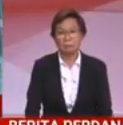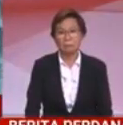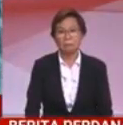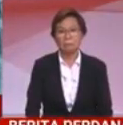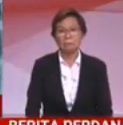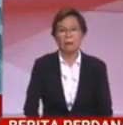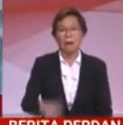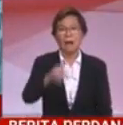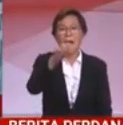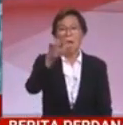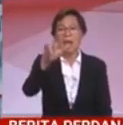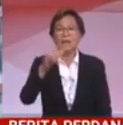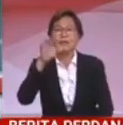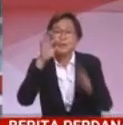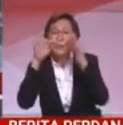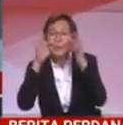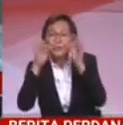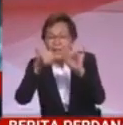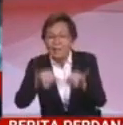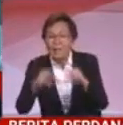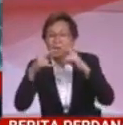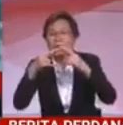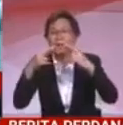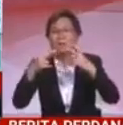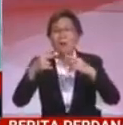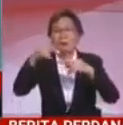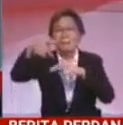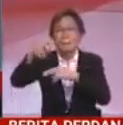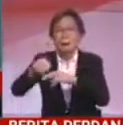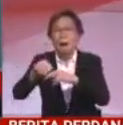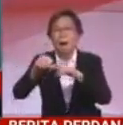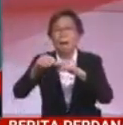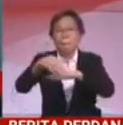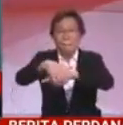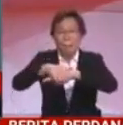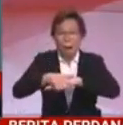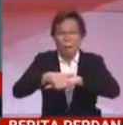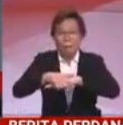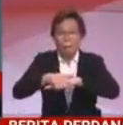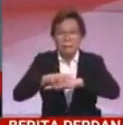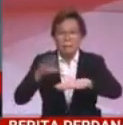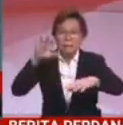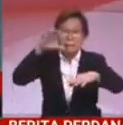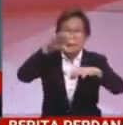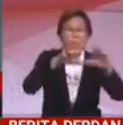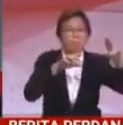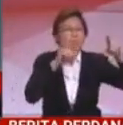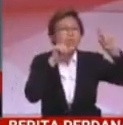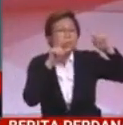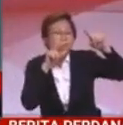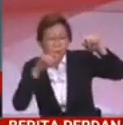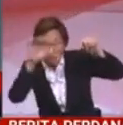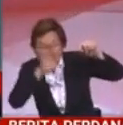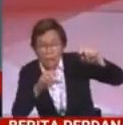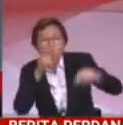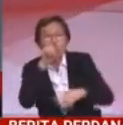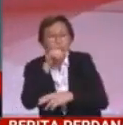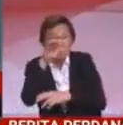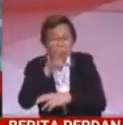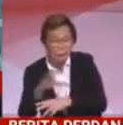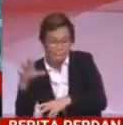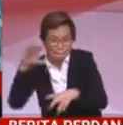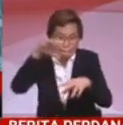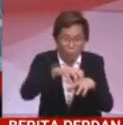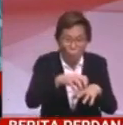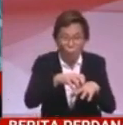aksi Larry, kucing penghuni kediaman rasmi Perdana Menteri Britain, menghendap dan menerkam merpati yang sedang mencari makanan di Downing Street,